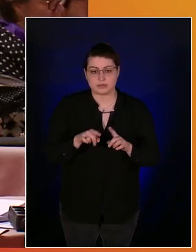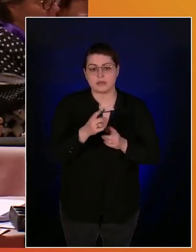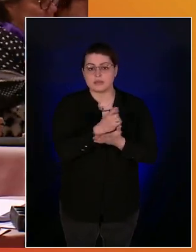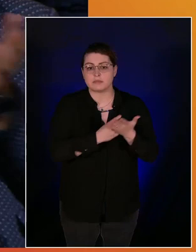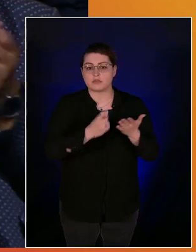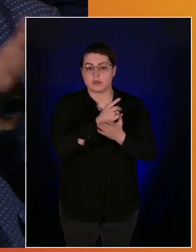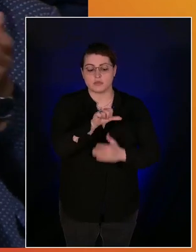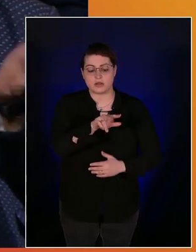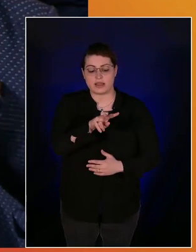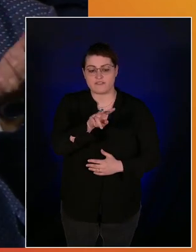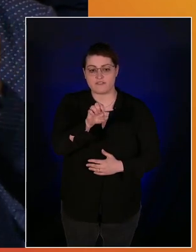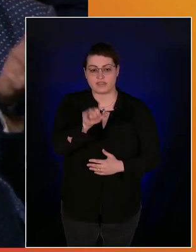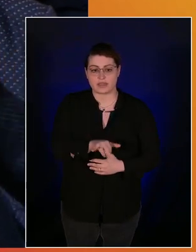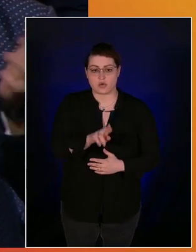l'Aveyron.